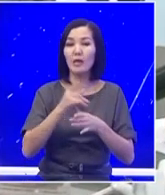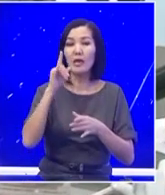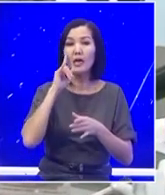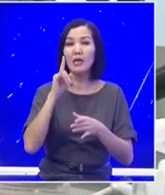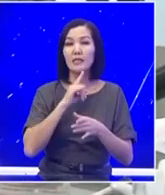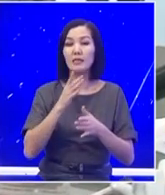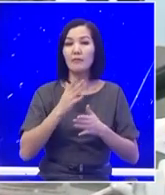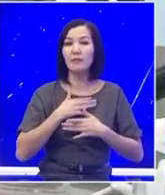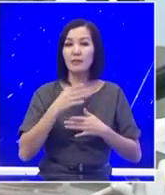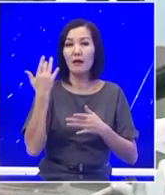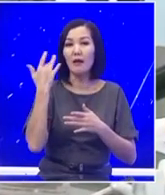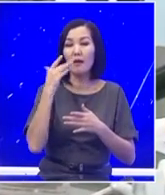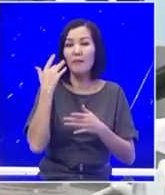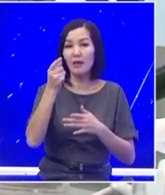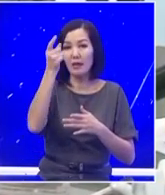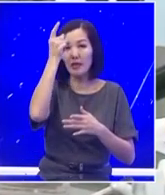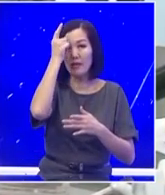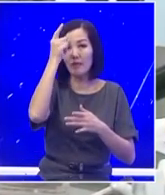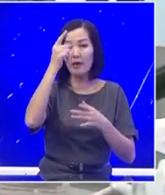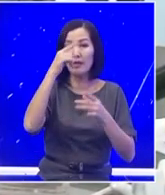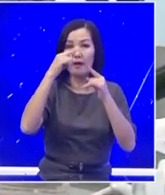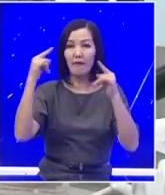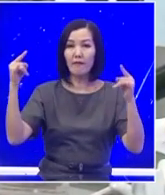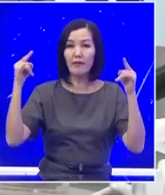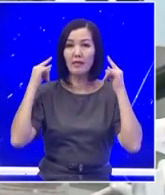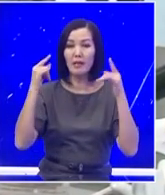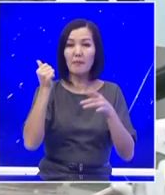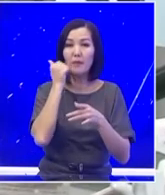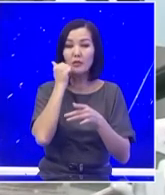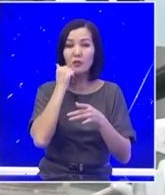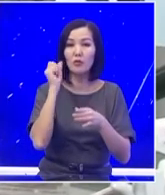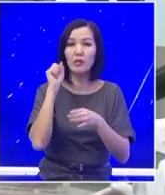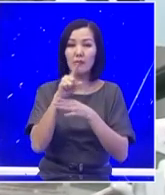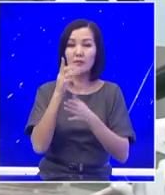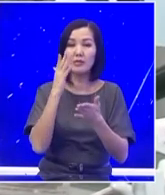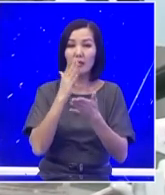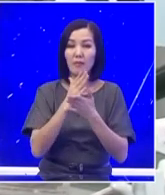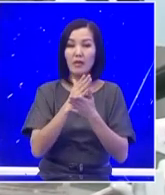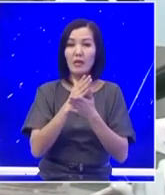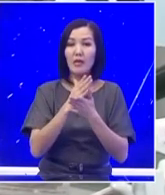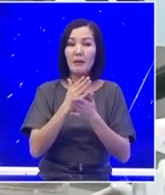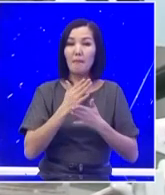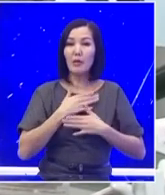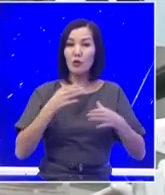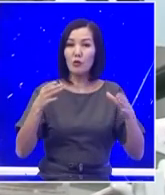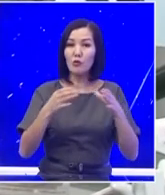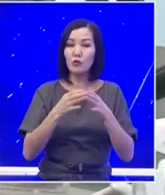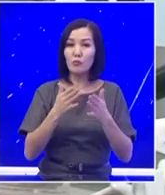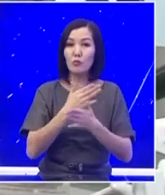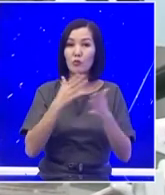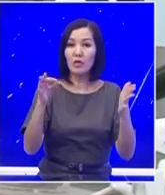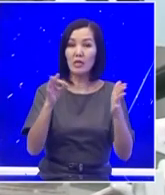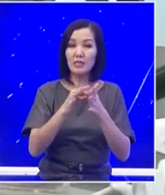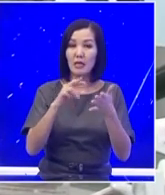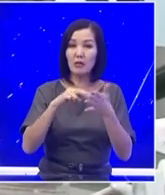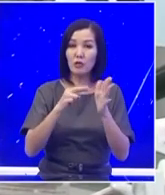жасаған өнімдерге Америка, Германия, Вьетнам, Мәскеу сынды ірі мемлекеттерден ұсыныстар келіп жатады. Менің ұжымым алдарына үлкен мақсат